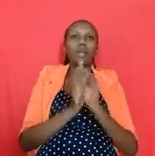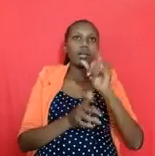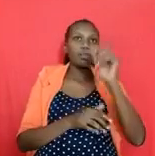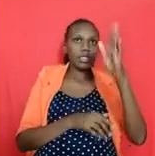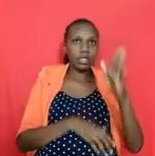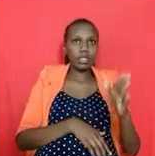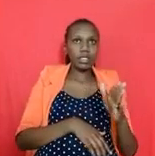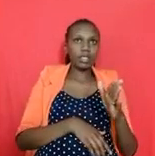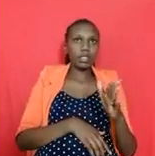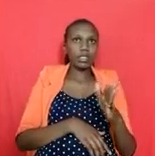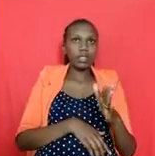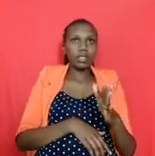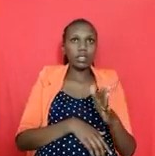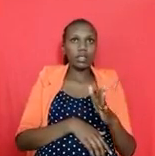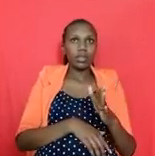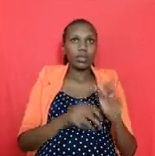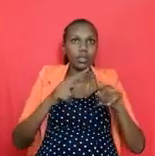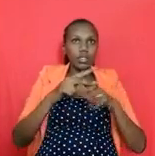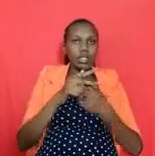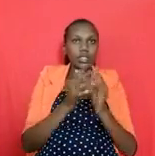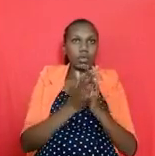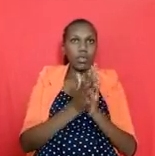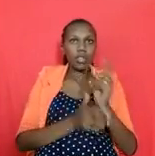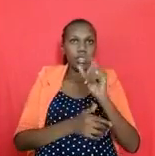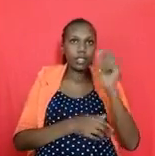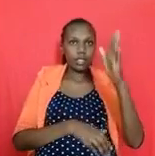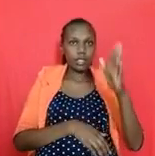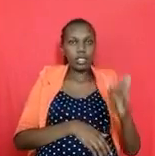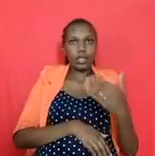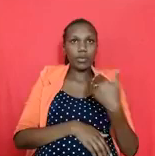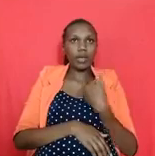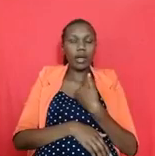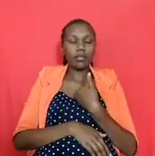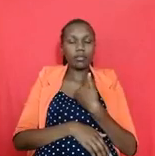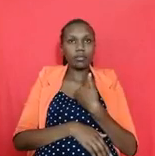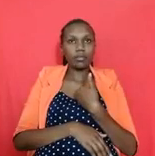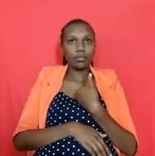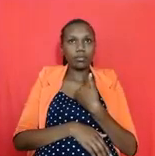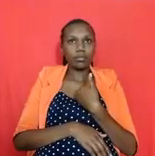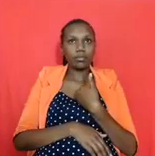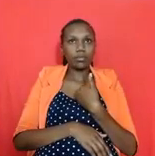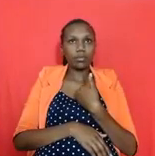people's warden na tũkwanjia na gĩtĩ gĩa secretary.